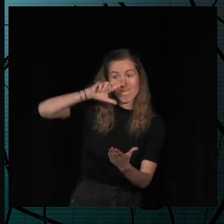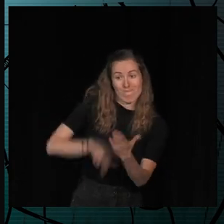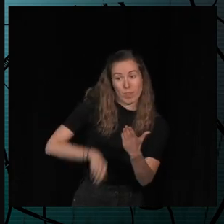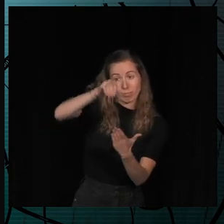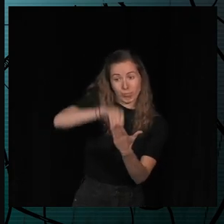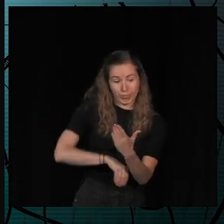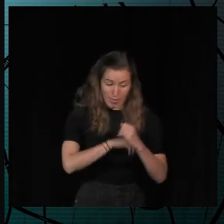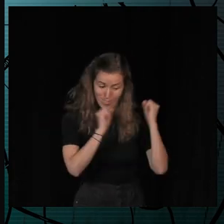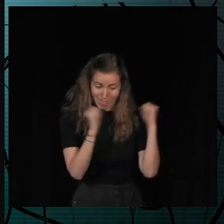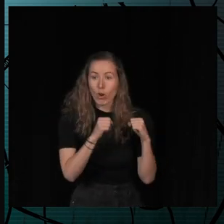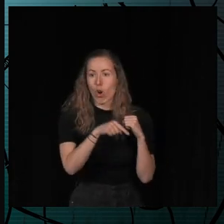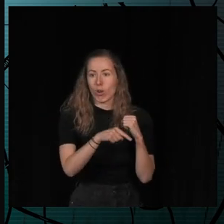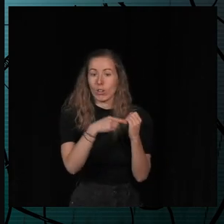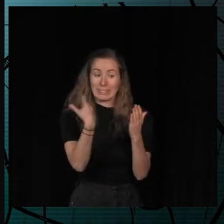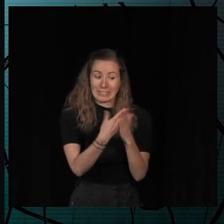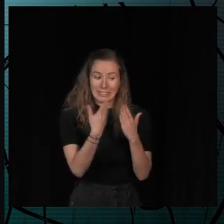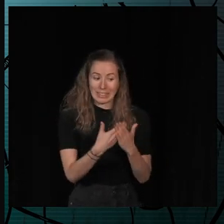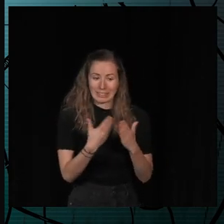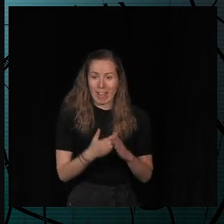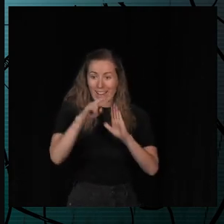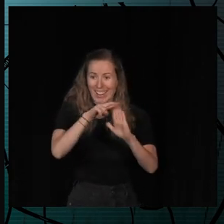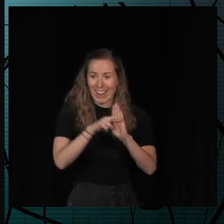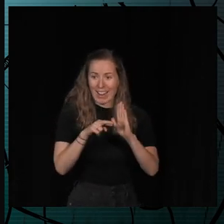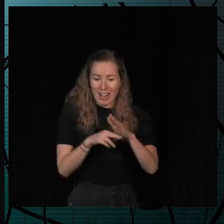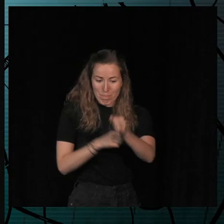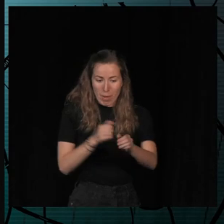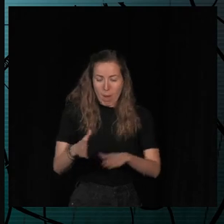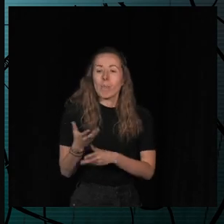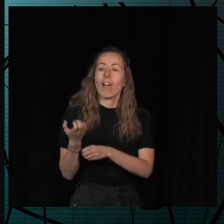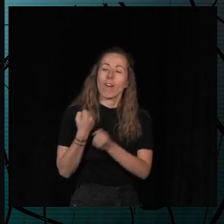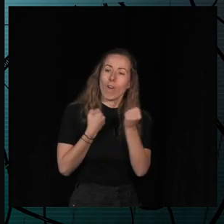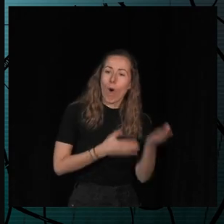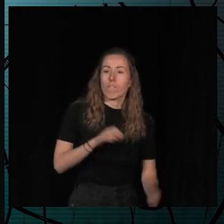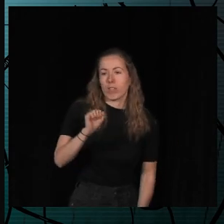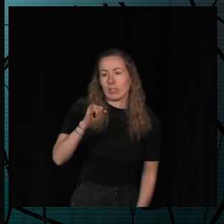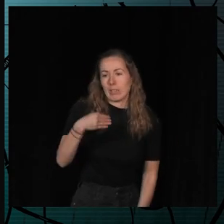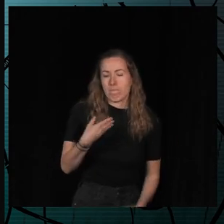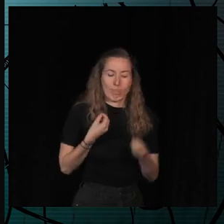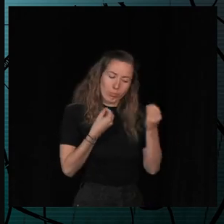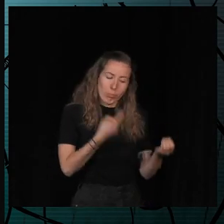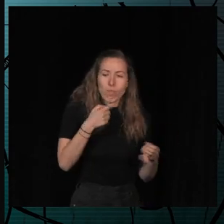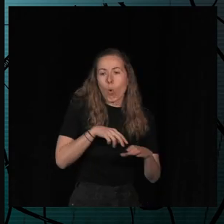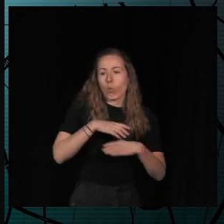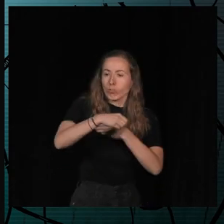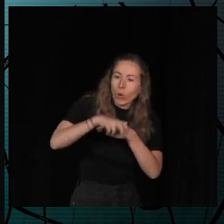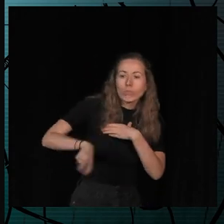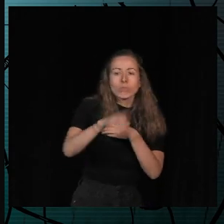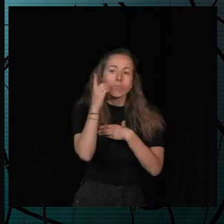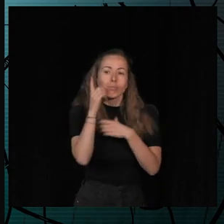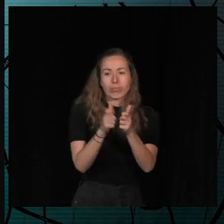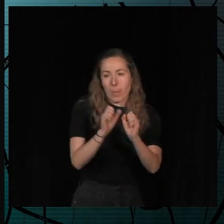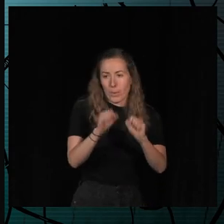surc on se met d'accord dans ce cas-là dans un second temps offrir la puce pour que l'enfant puisse avoir un usage nomade mais ça peut aussi des fois se temporiser en